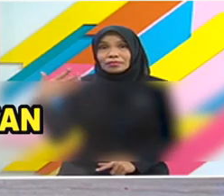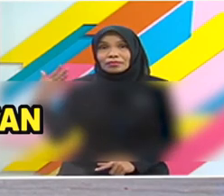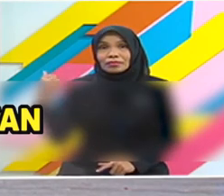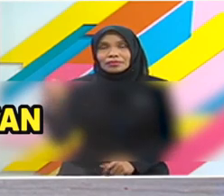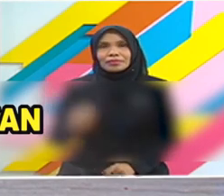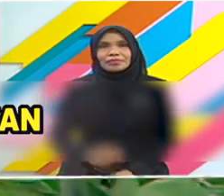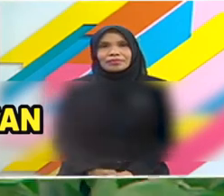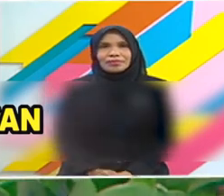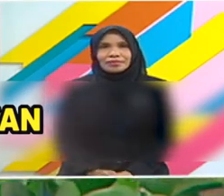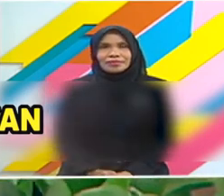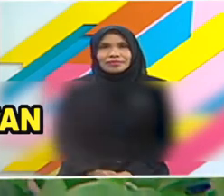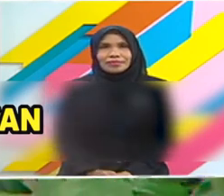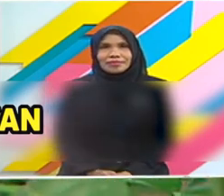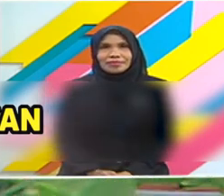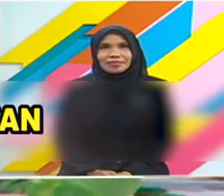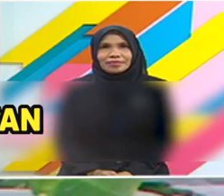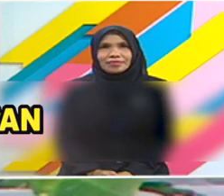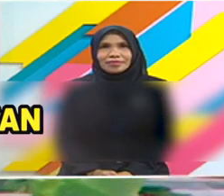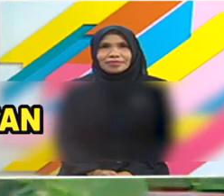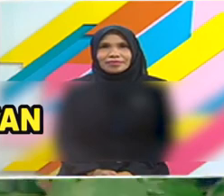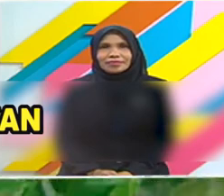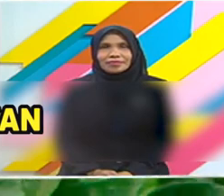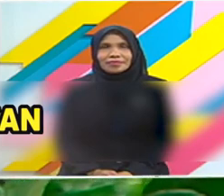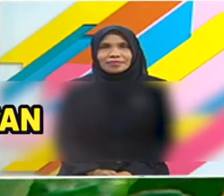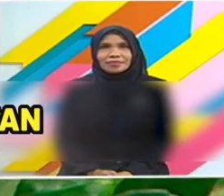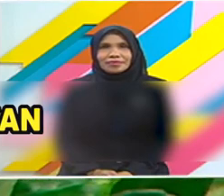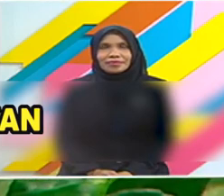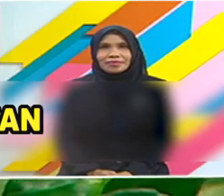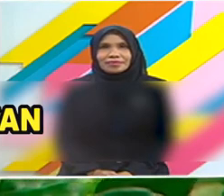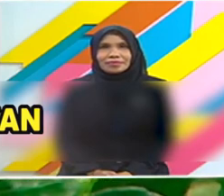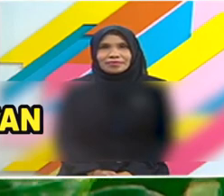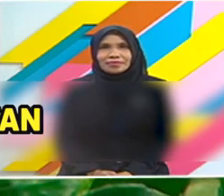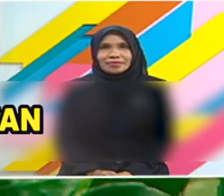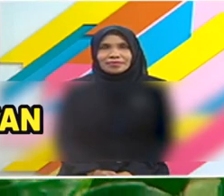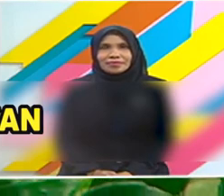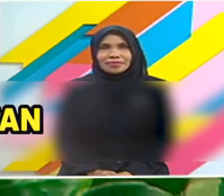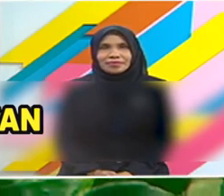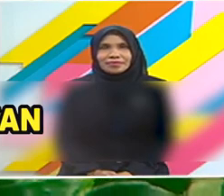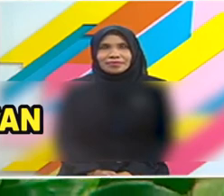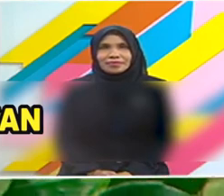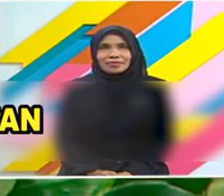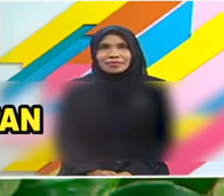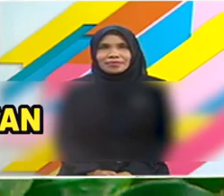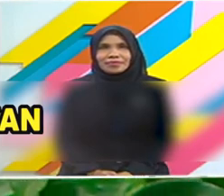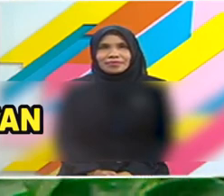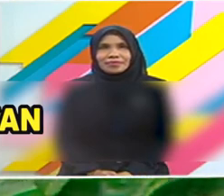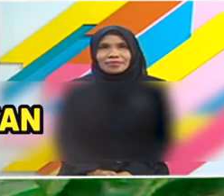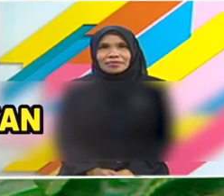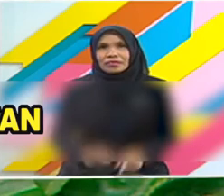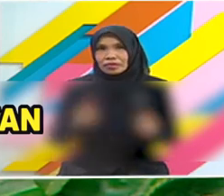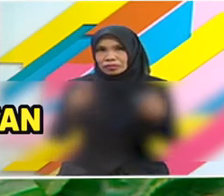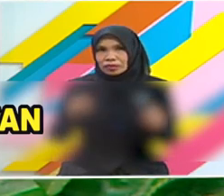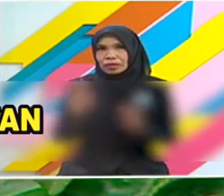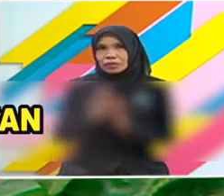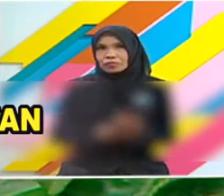Saya rasa ni air panas. Oh, panasnya. Tak boleh nak buka sebab dia panas, Cikgu. Panas, betul. Kita kena berhati-hati bila